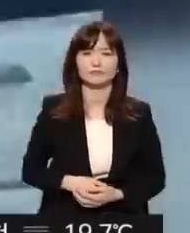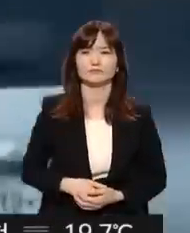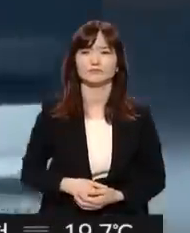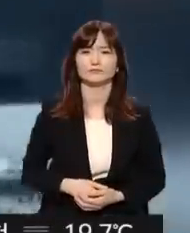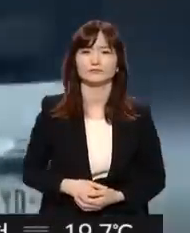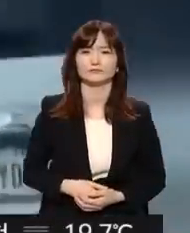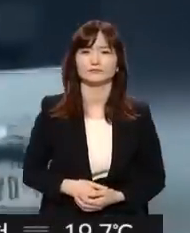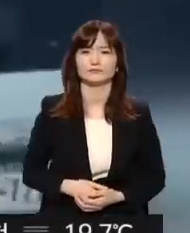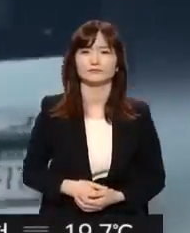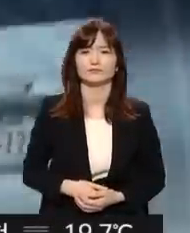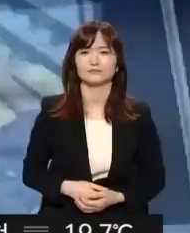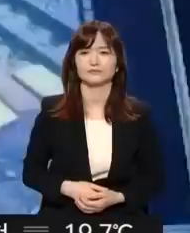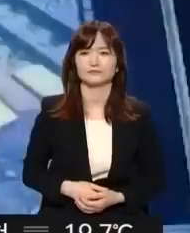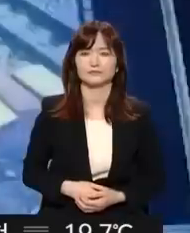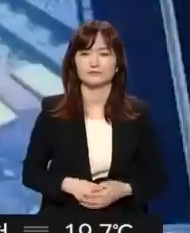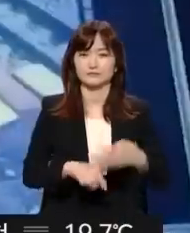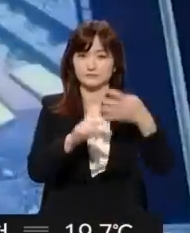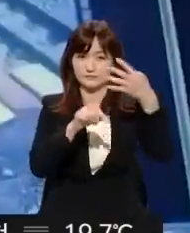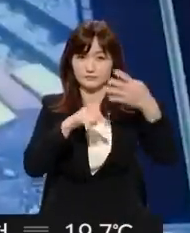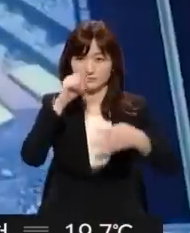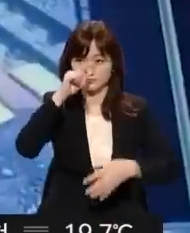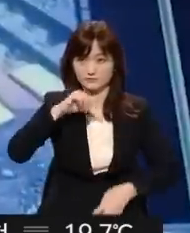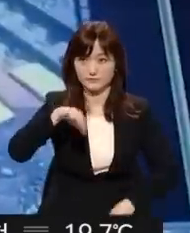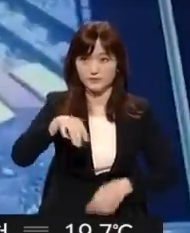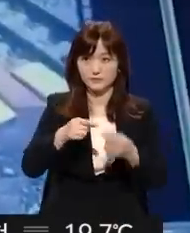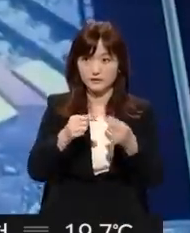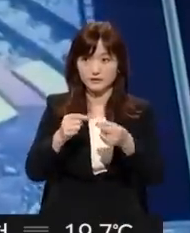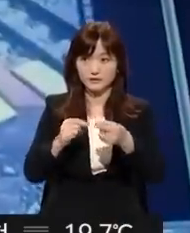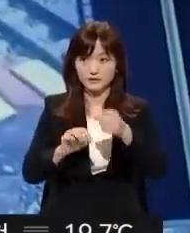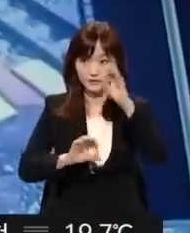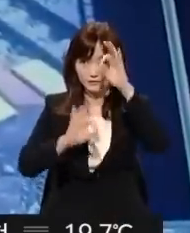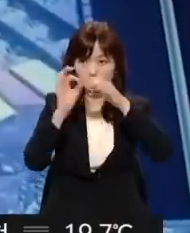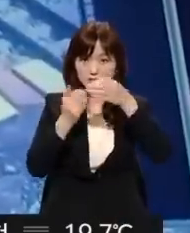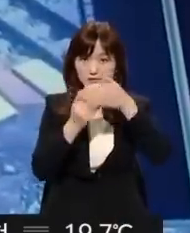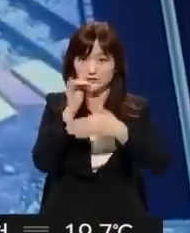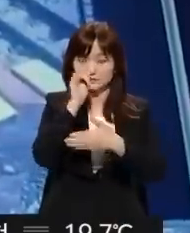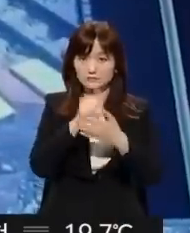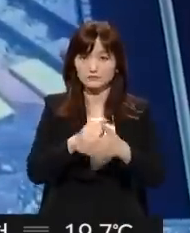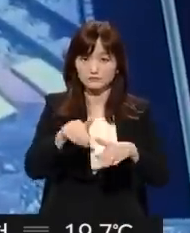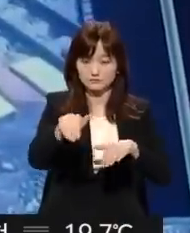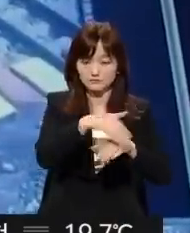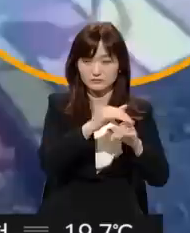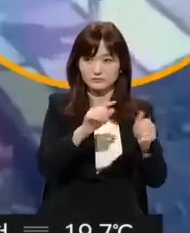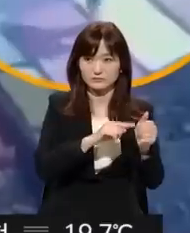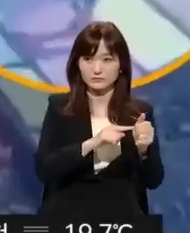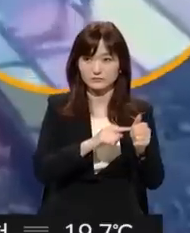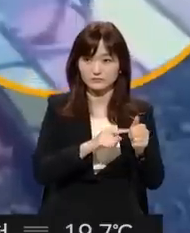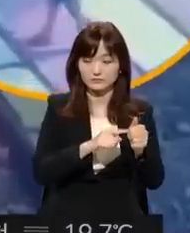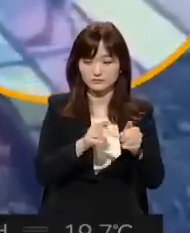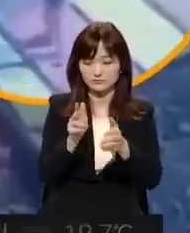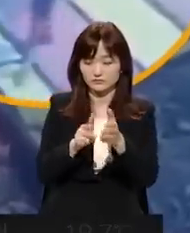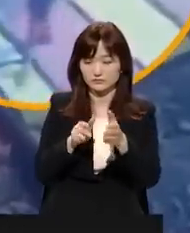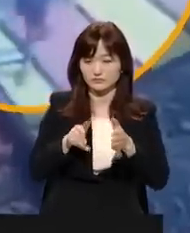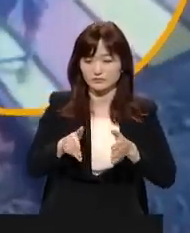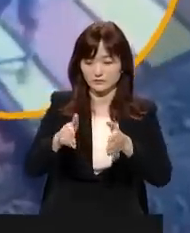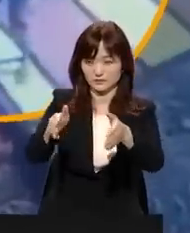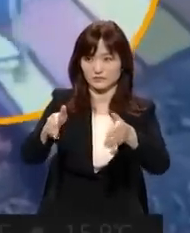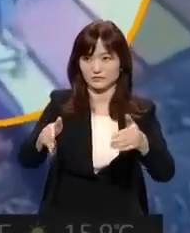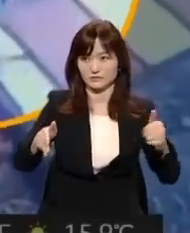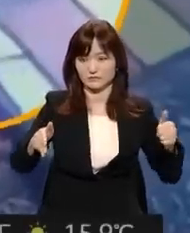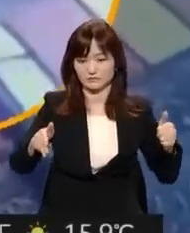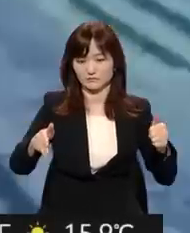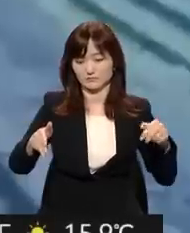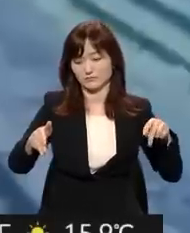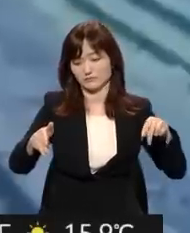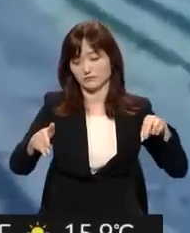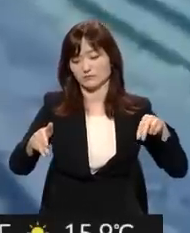있죠. 네, 지난달에 태국에서도 사실 비슷한 사고가 있었습니다. 한 행인이 선로 위를 걷고 있죠. 그런데 저 멀리서